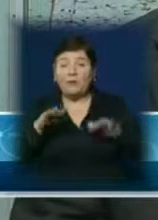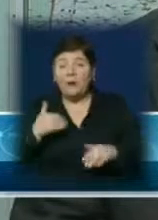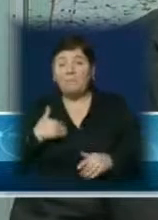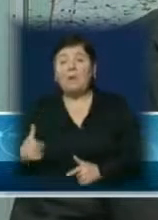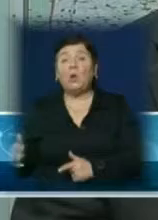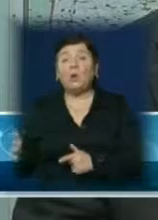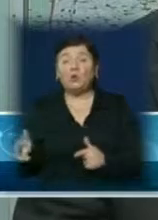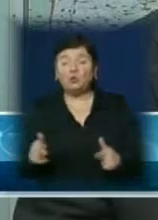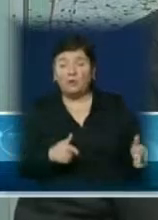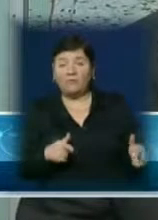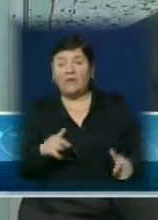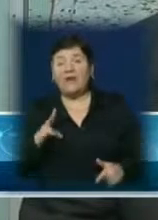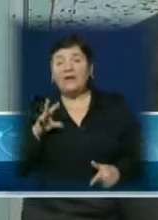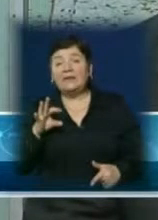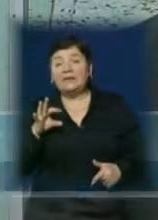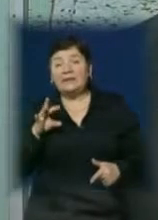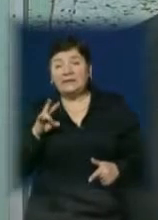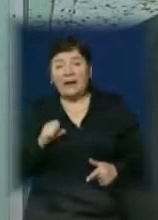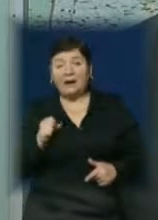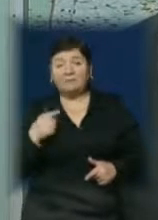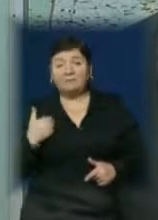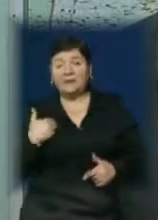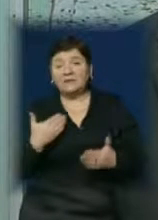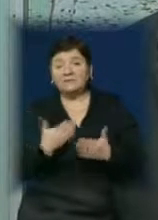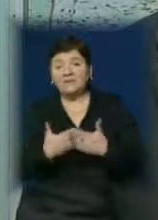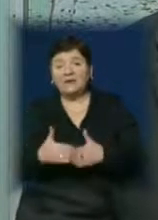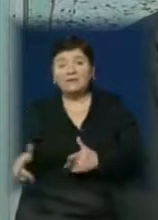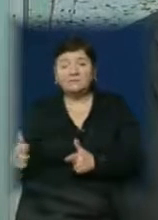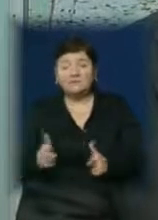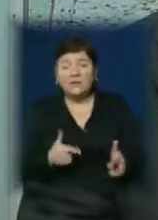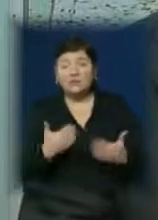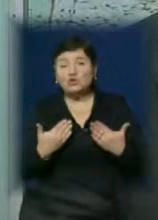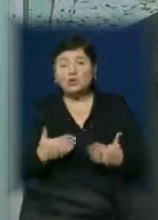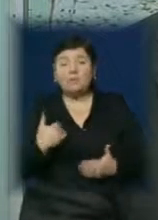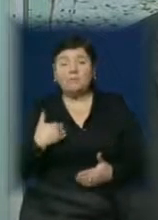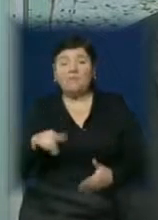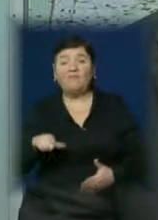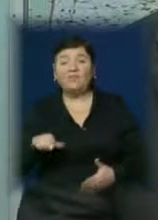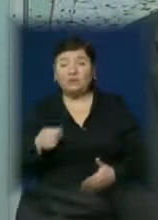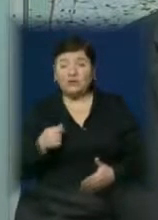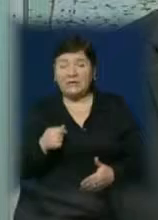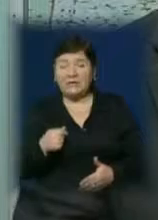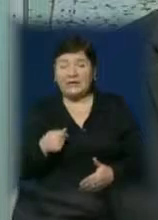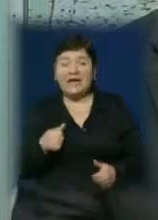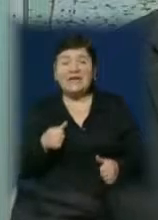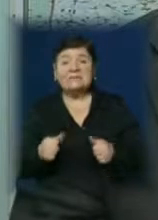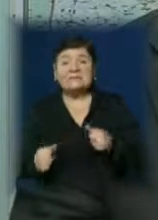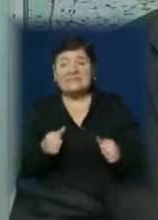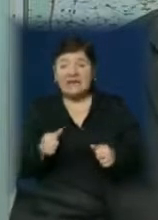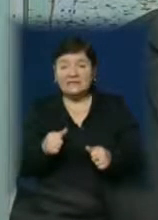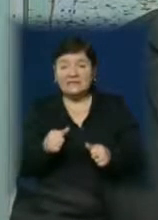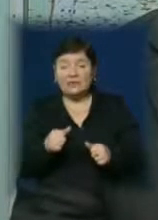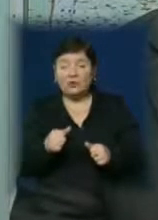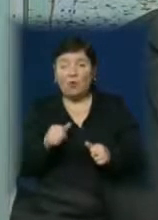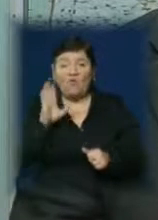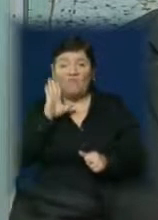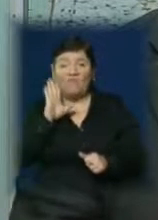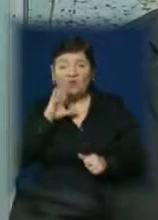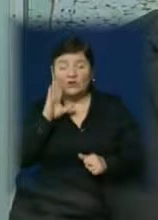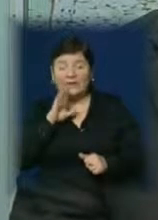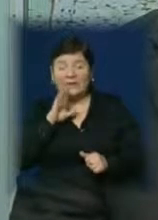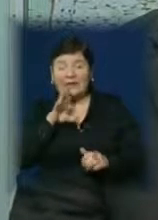що ситуація під контролем, адже Закарпаття – єдина область в Україні, в якій наявна автоматизована інформаційна вимірювальна система,